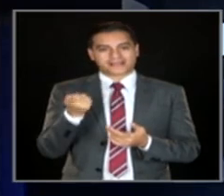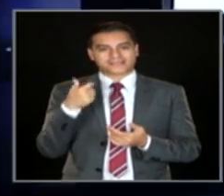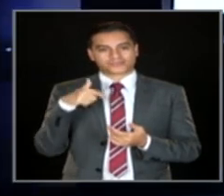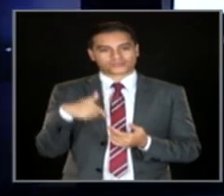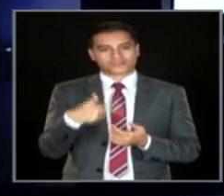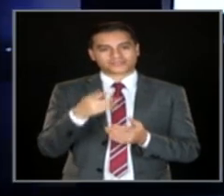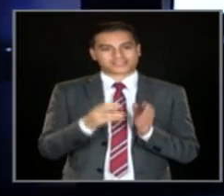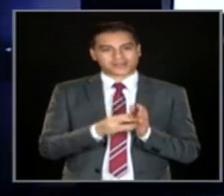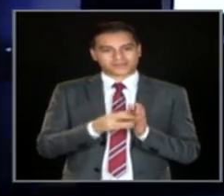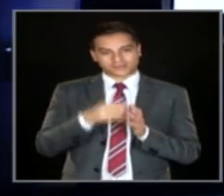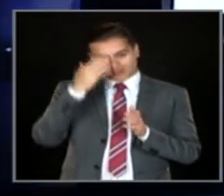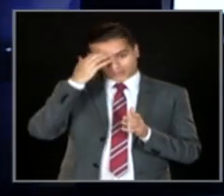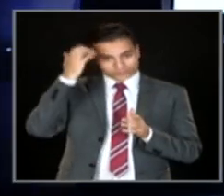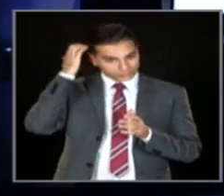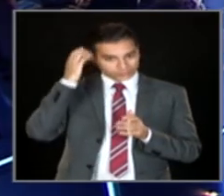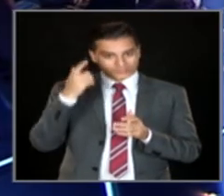165 جامعة أسيوط.